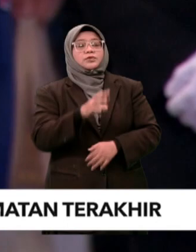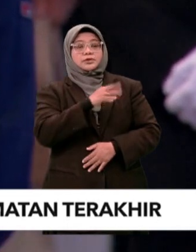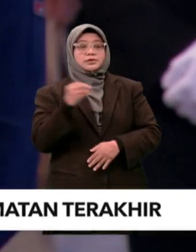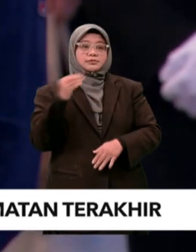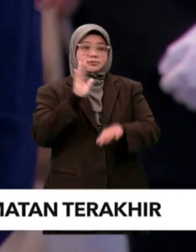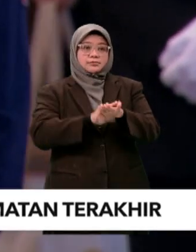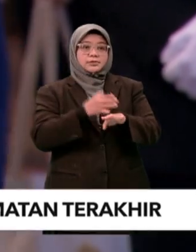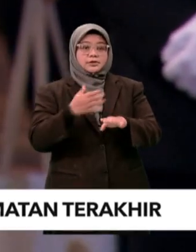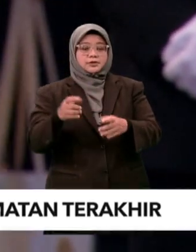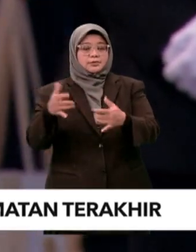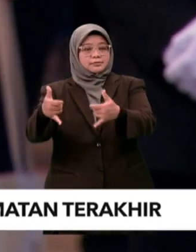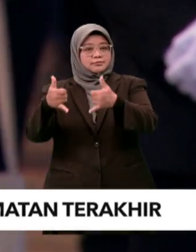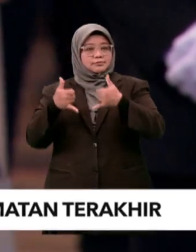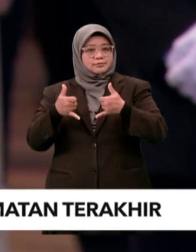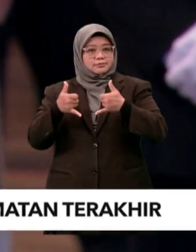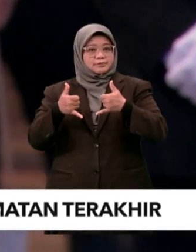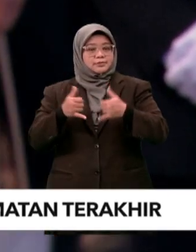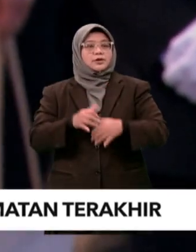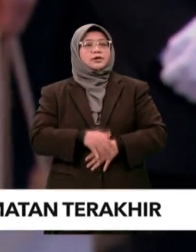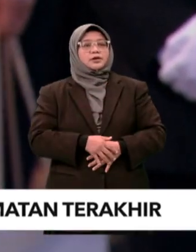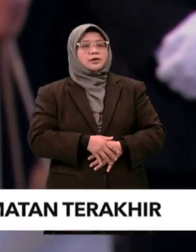yang pernah menerima Anugerah